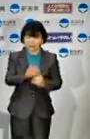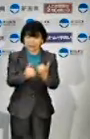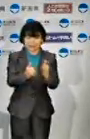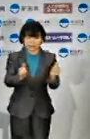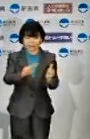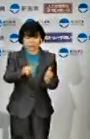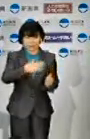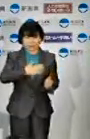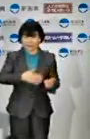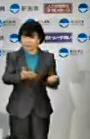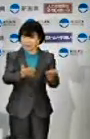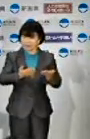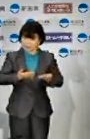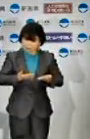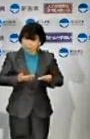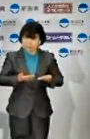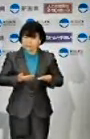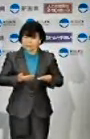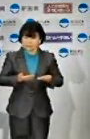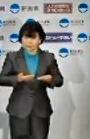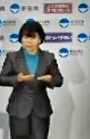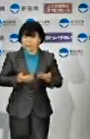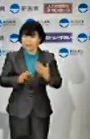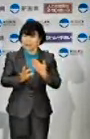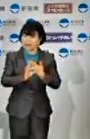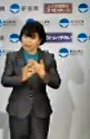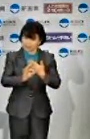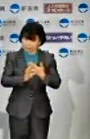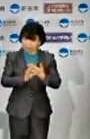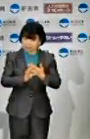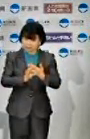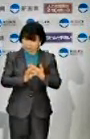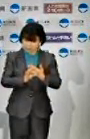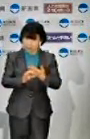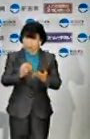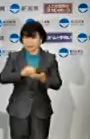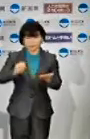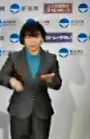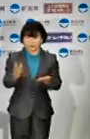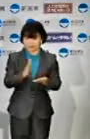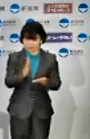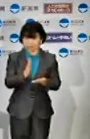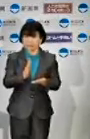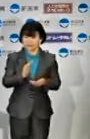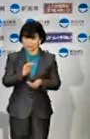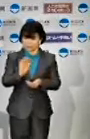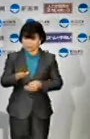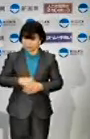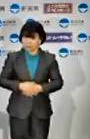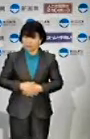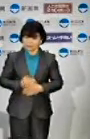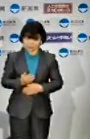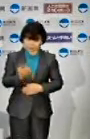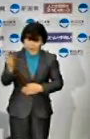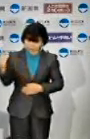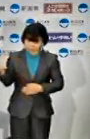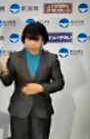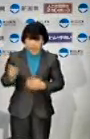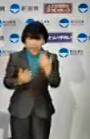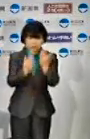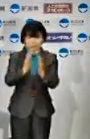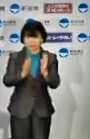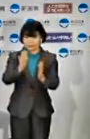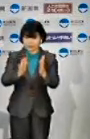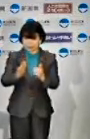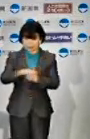理解が得られるということであれば、それは排除しないということだと思います。 それはあれですか、やっぱり森林環境